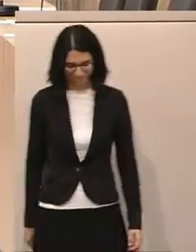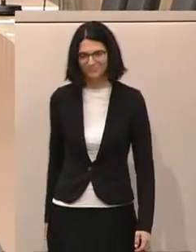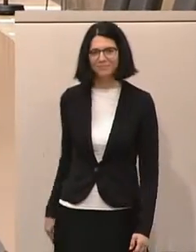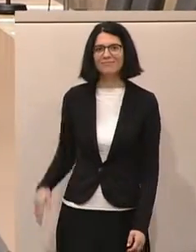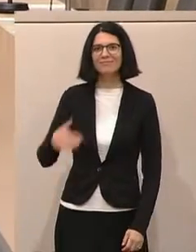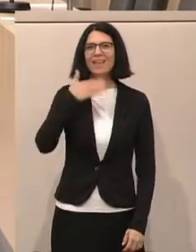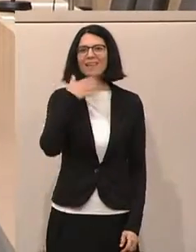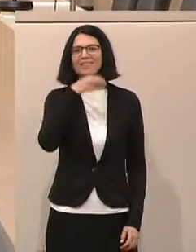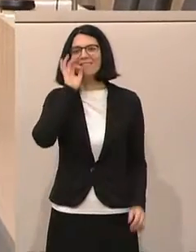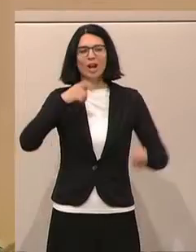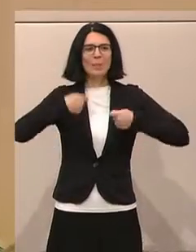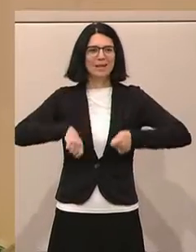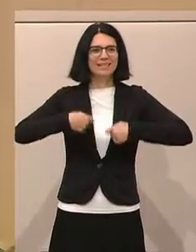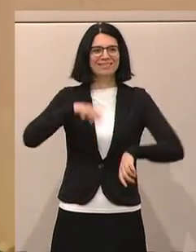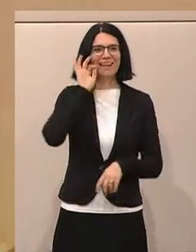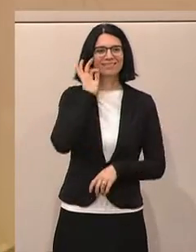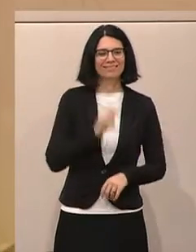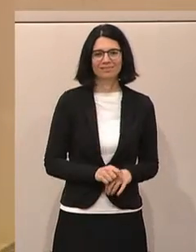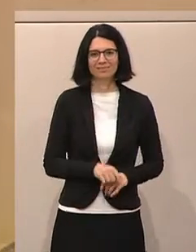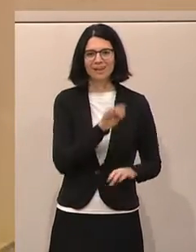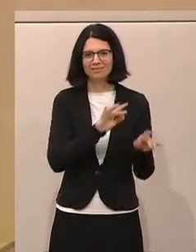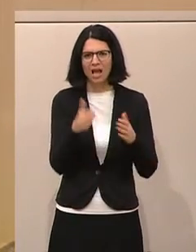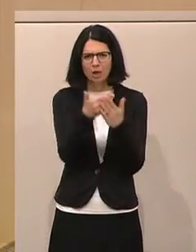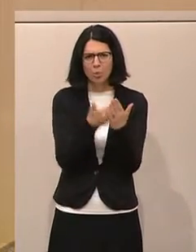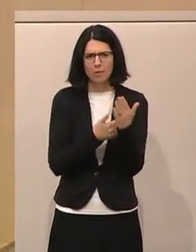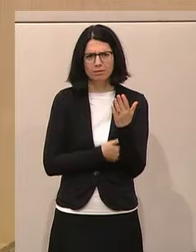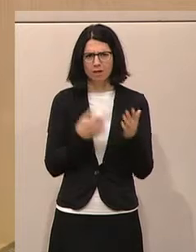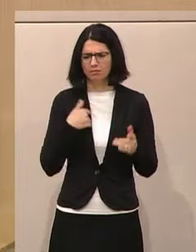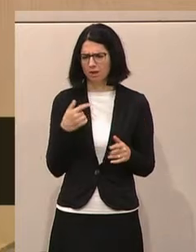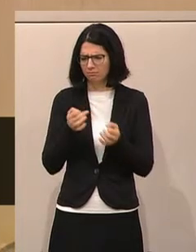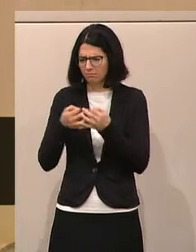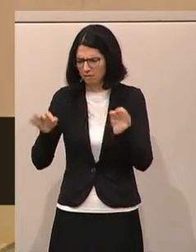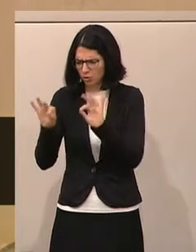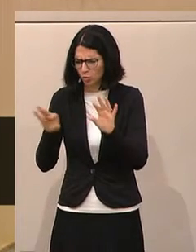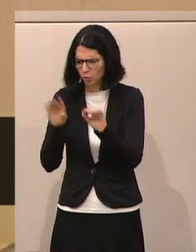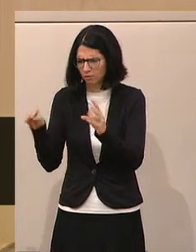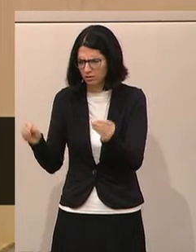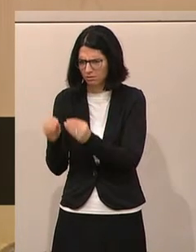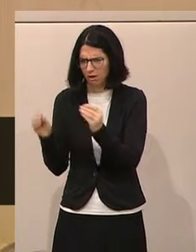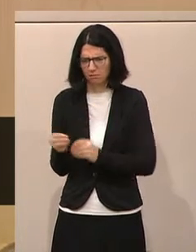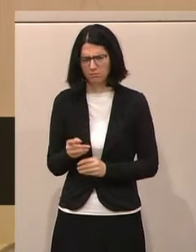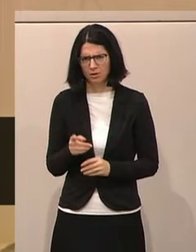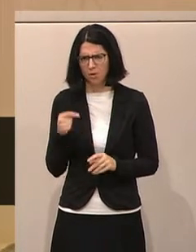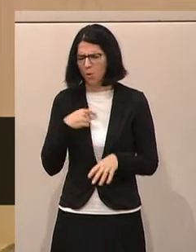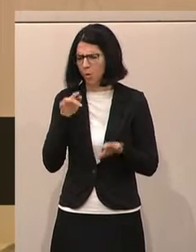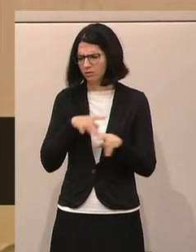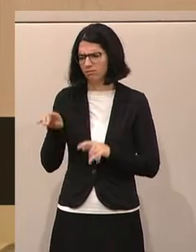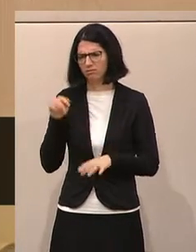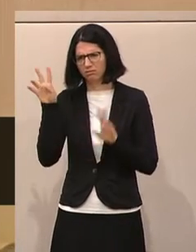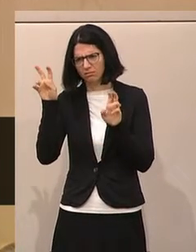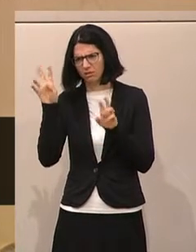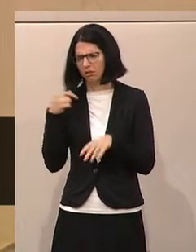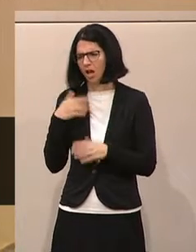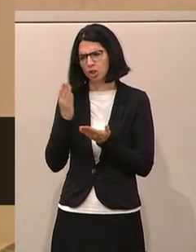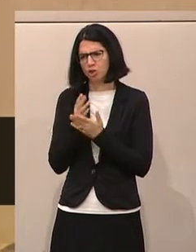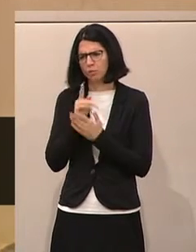Frau Präsidentin. Auf die Argumente, die mit der Sache nichts zu tun hatten oder die unter der Gürtellinie